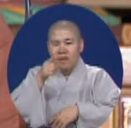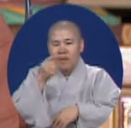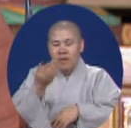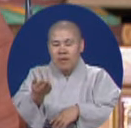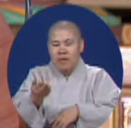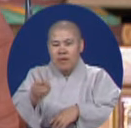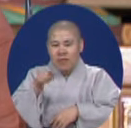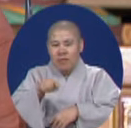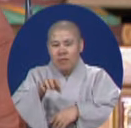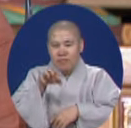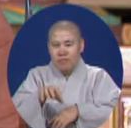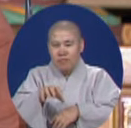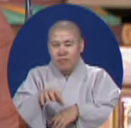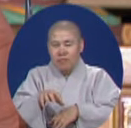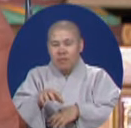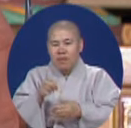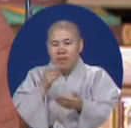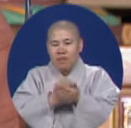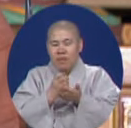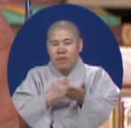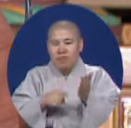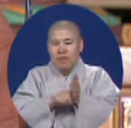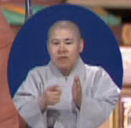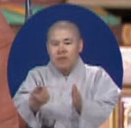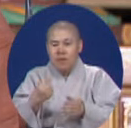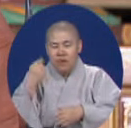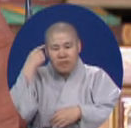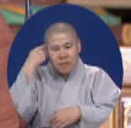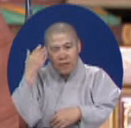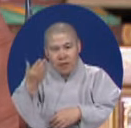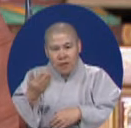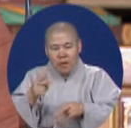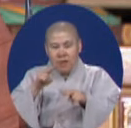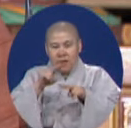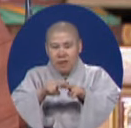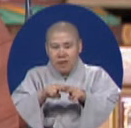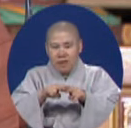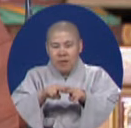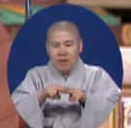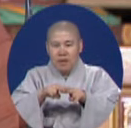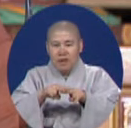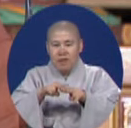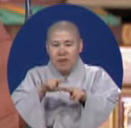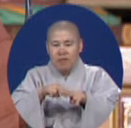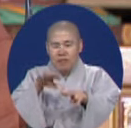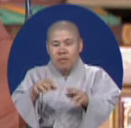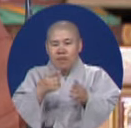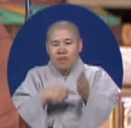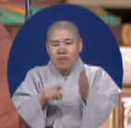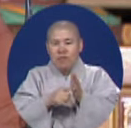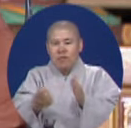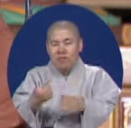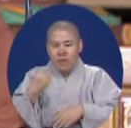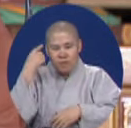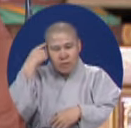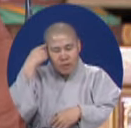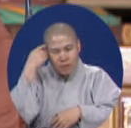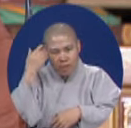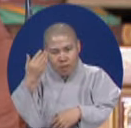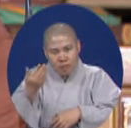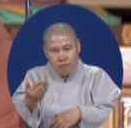여기에 법을 위해서 왔는가 의자를 위해서 왔는가 그렇게